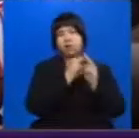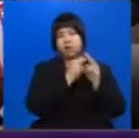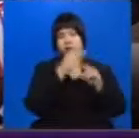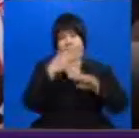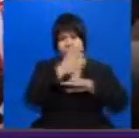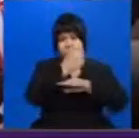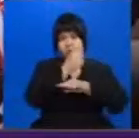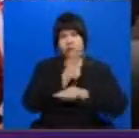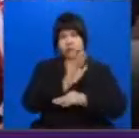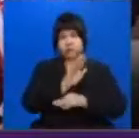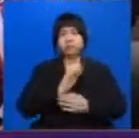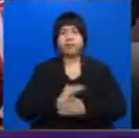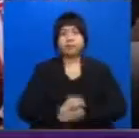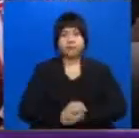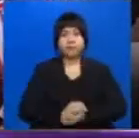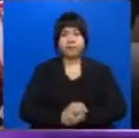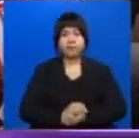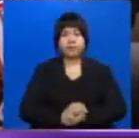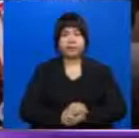อง